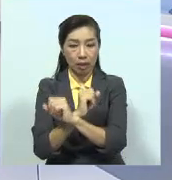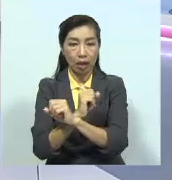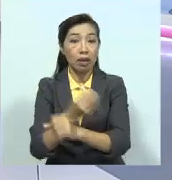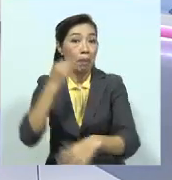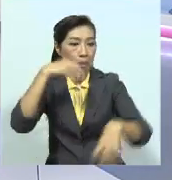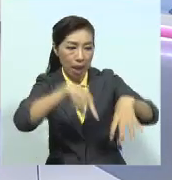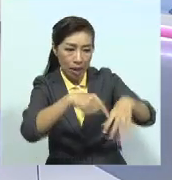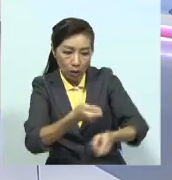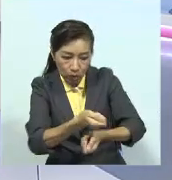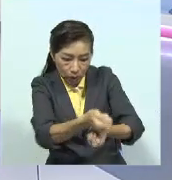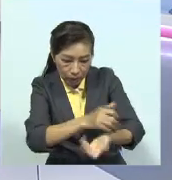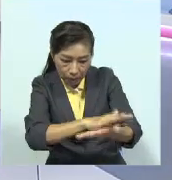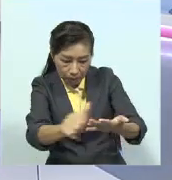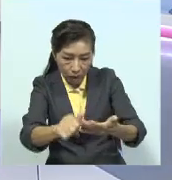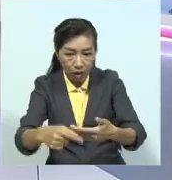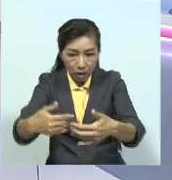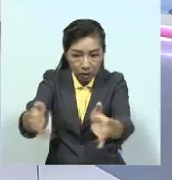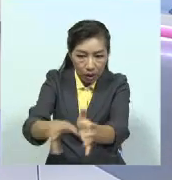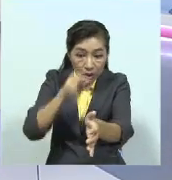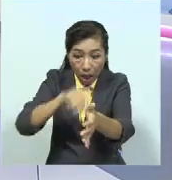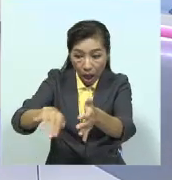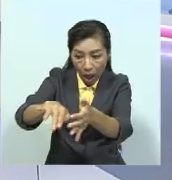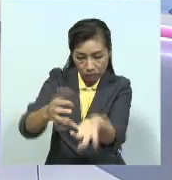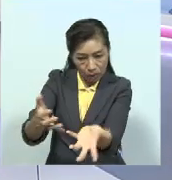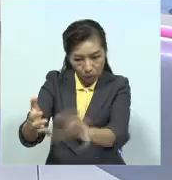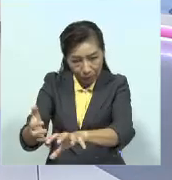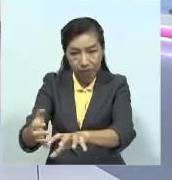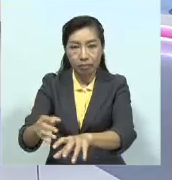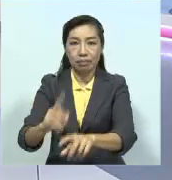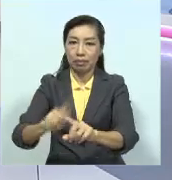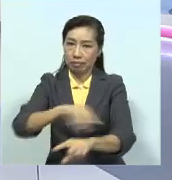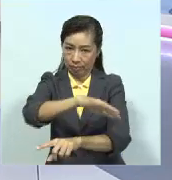อาดบ้านมีน้ำขังในกระถางในถ้วยชามก็เททิ้งให้หมดนะคะ